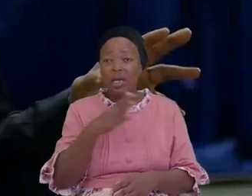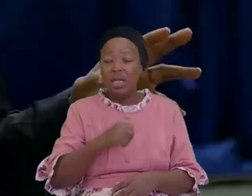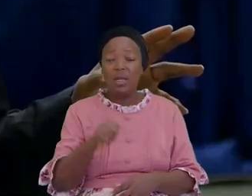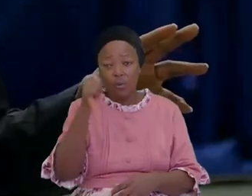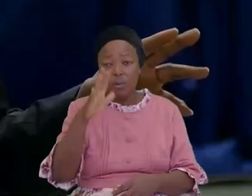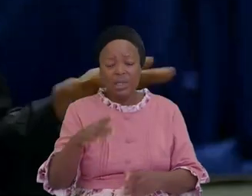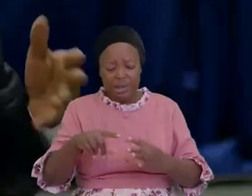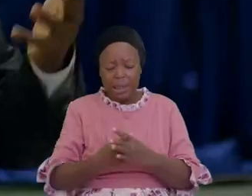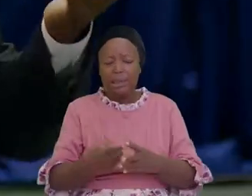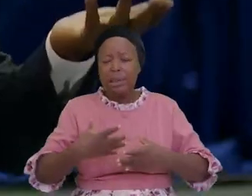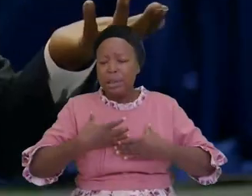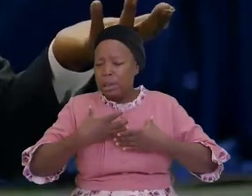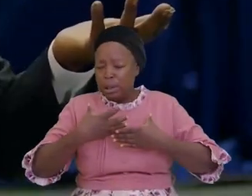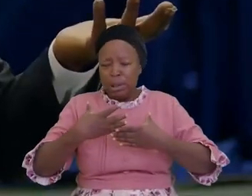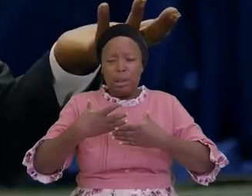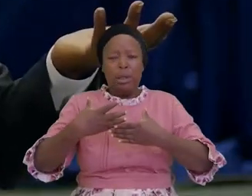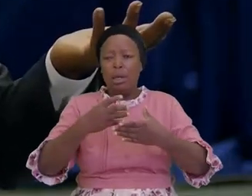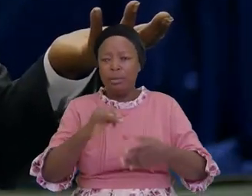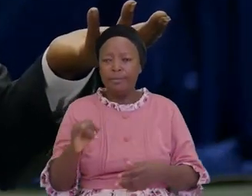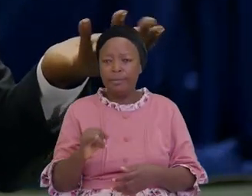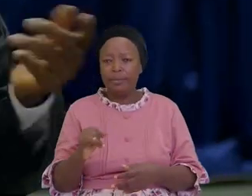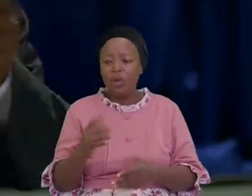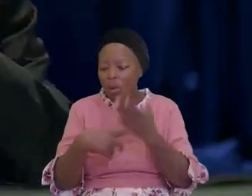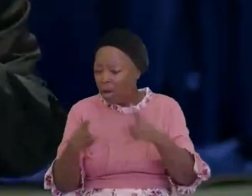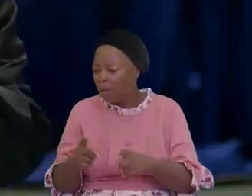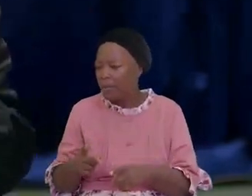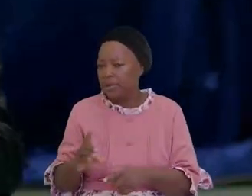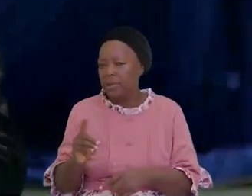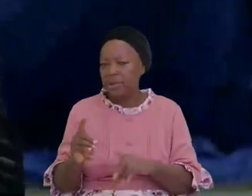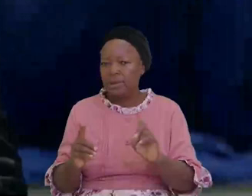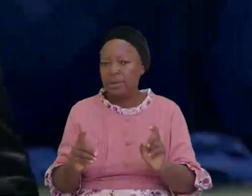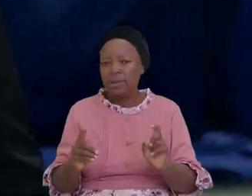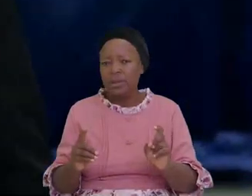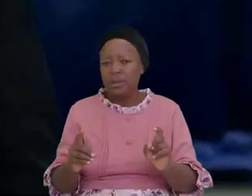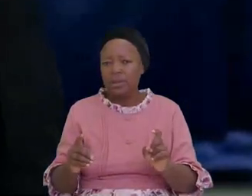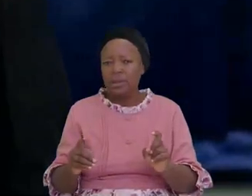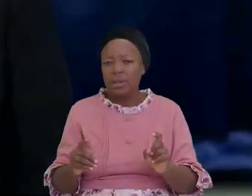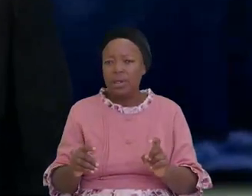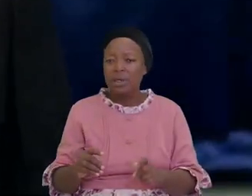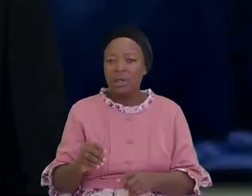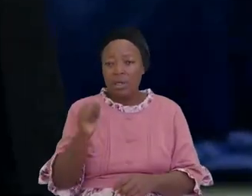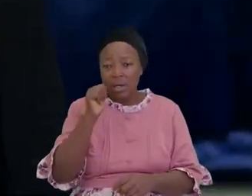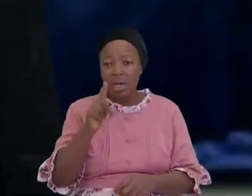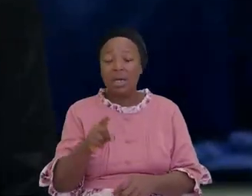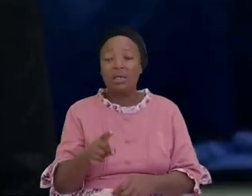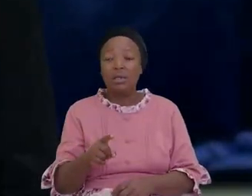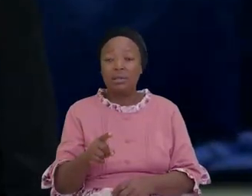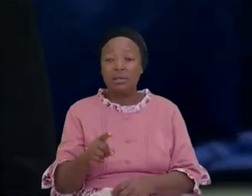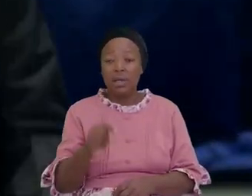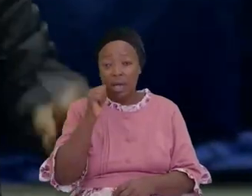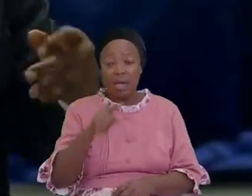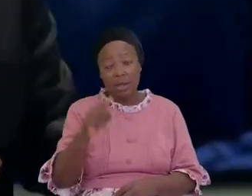une mère a commencé à crier. Qu'est-ce qui est arrivé? Son fils, un